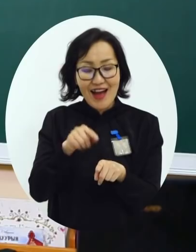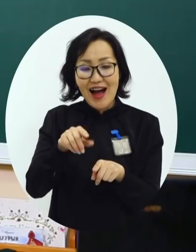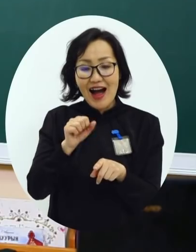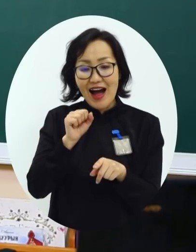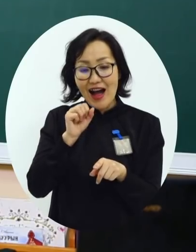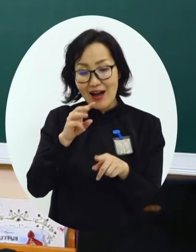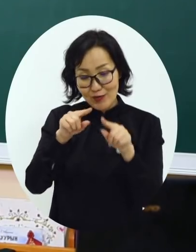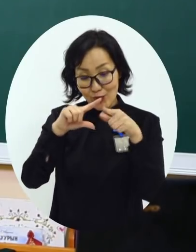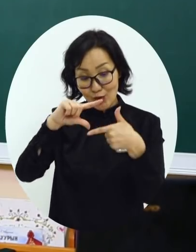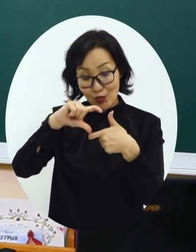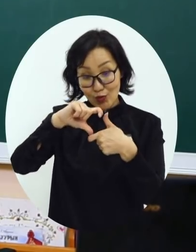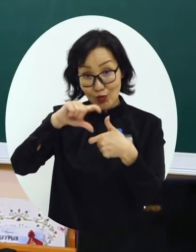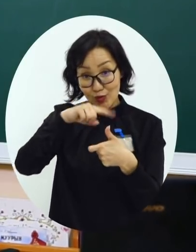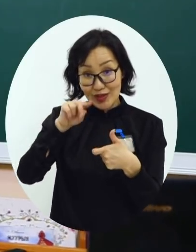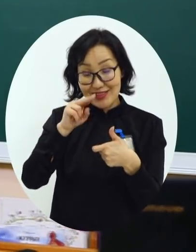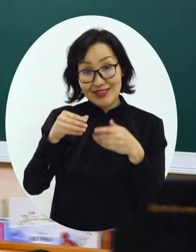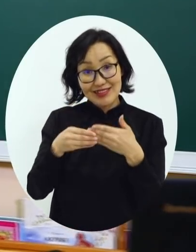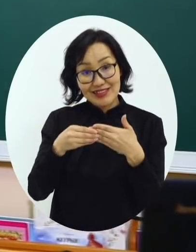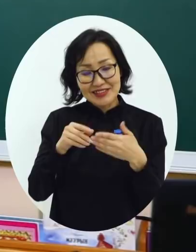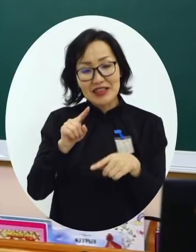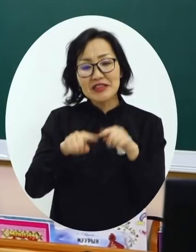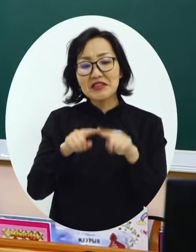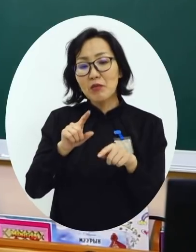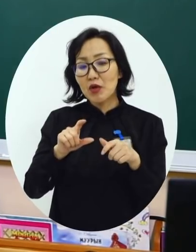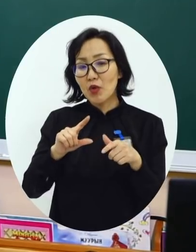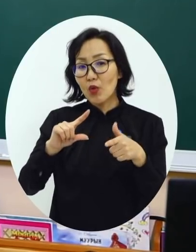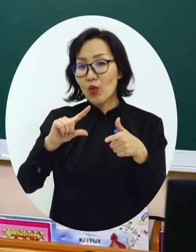цаасаар энд ямар гурвалж үүсгэсэн байна?